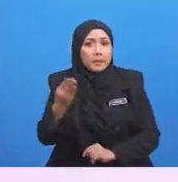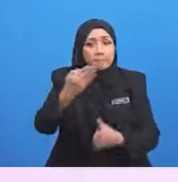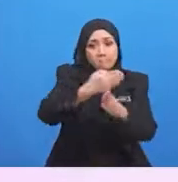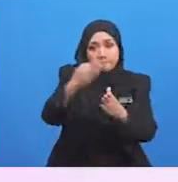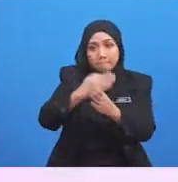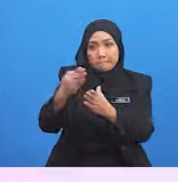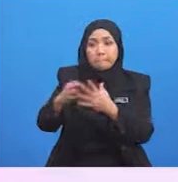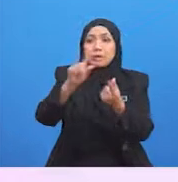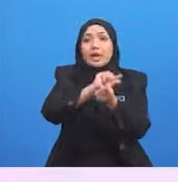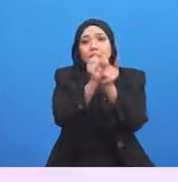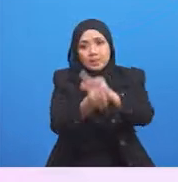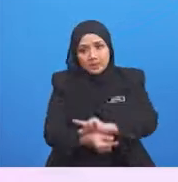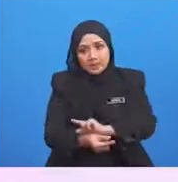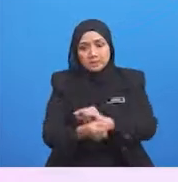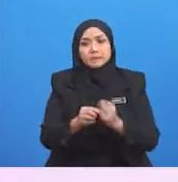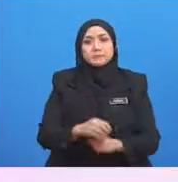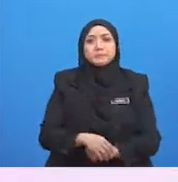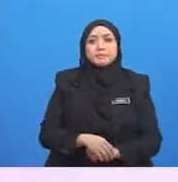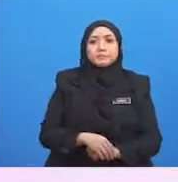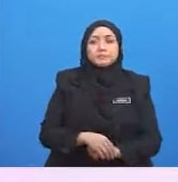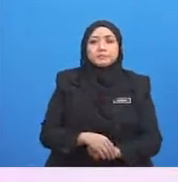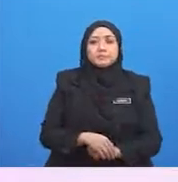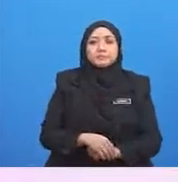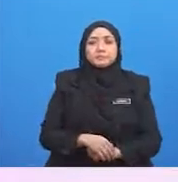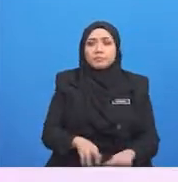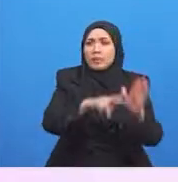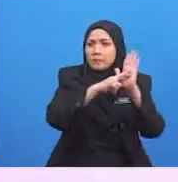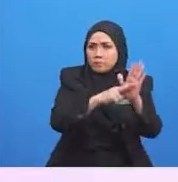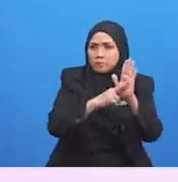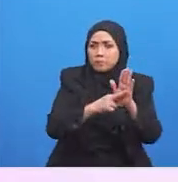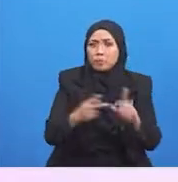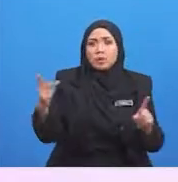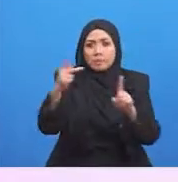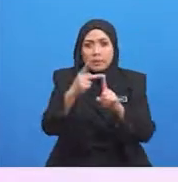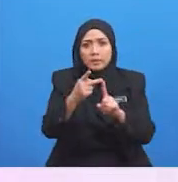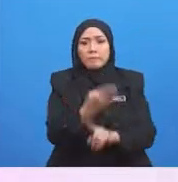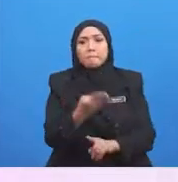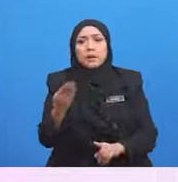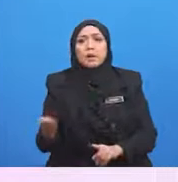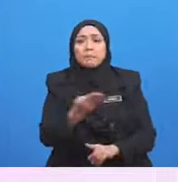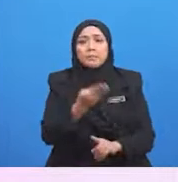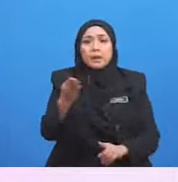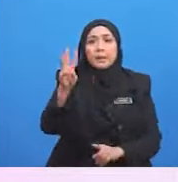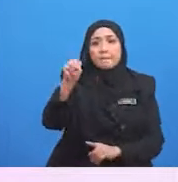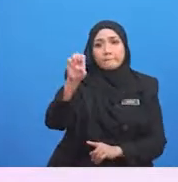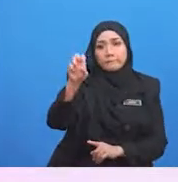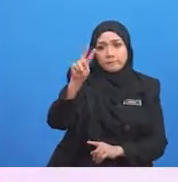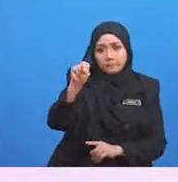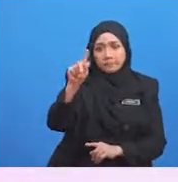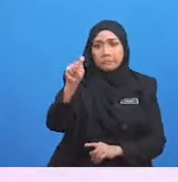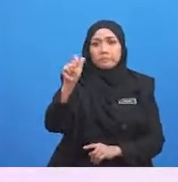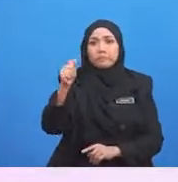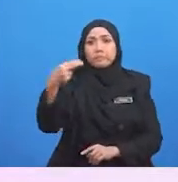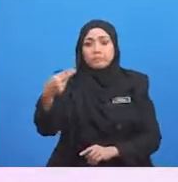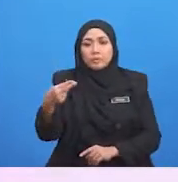ganti. Bahan dan bahagian ganti ini merujuk kepada bahan mentah ataupun barang separuh siap